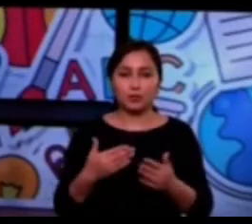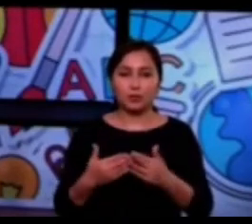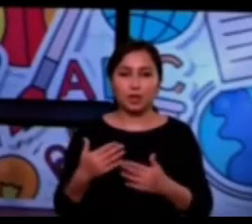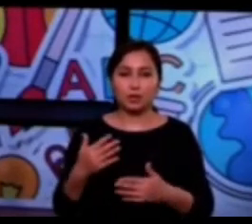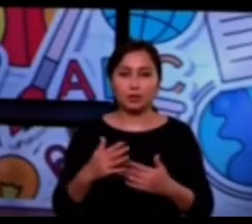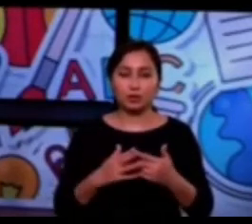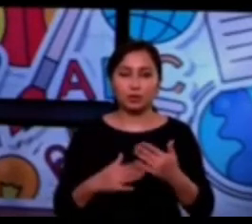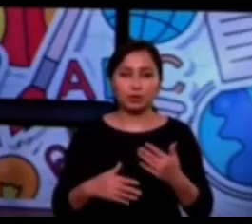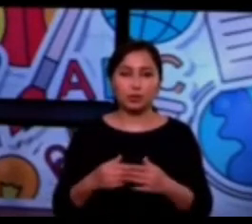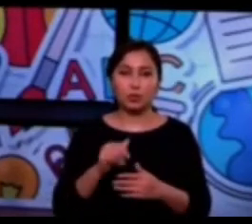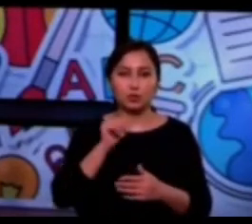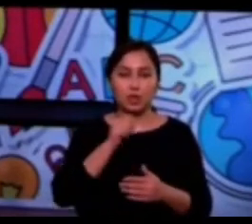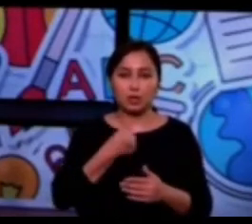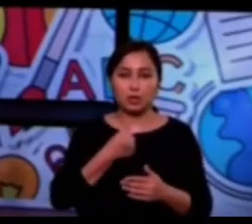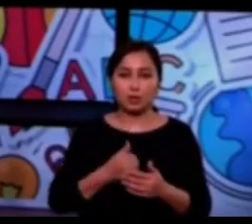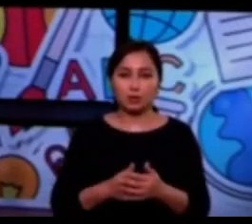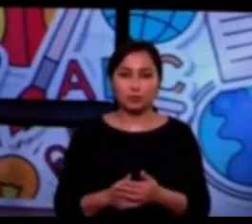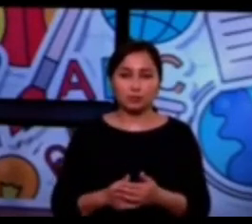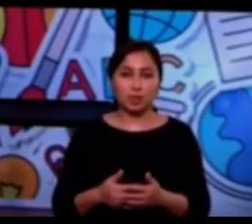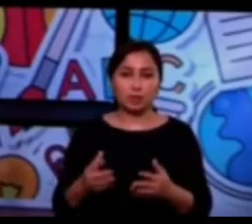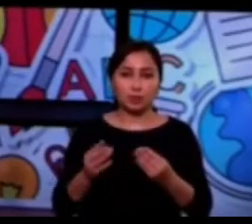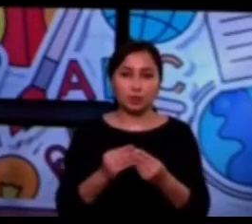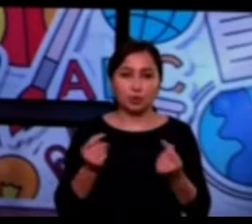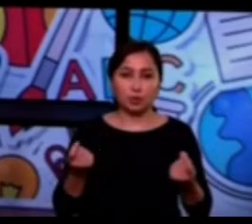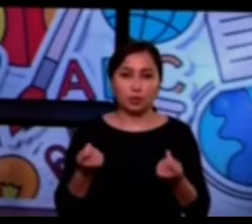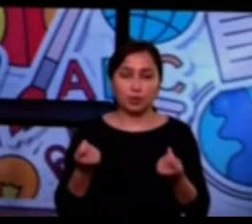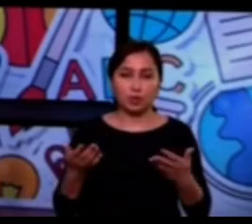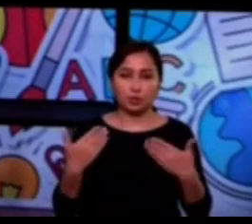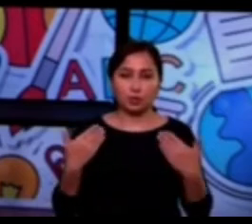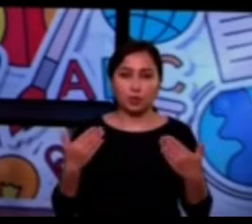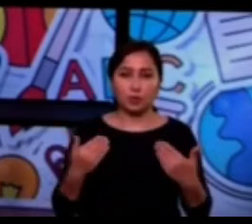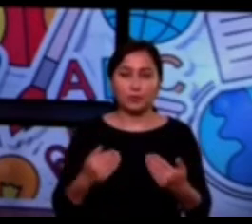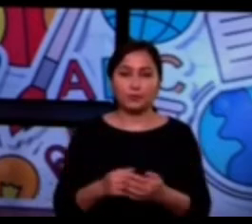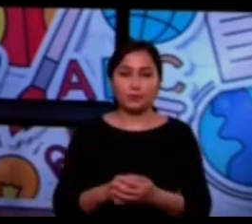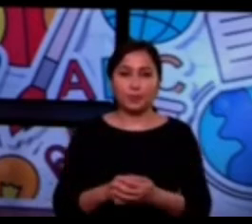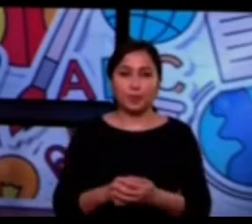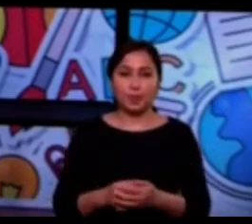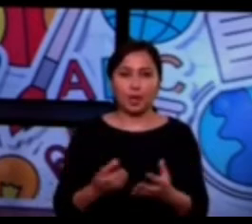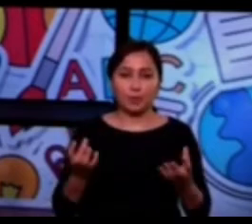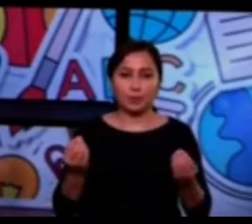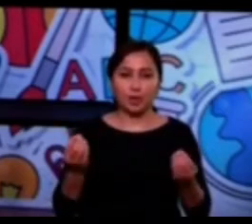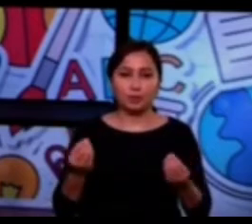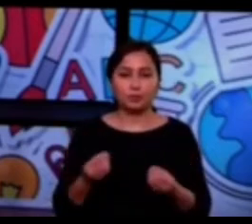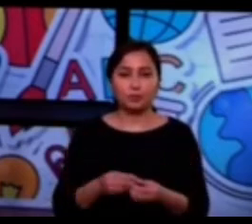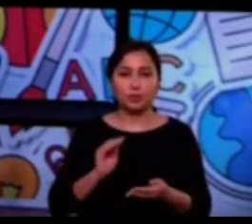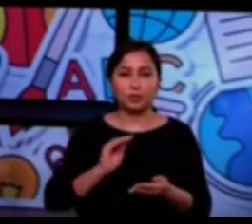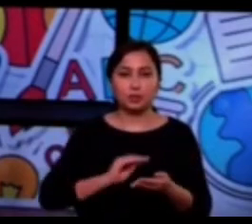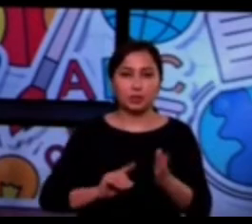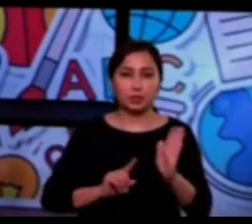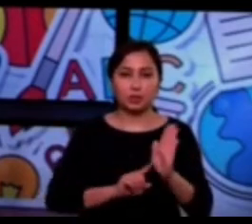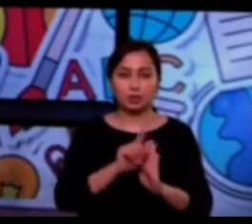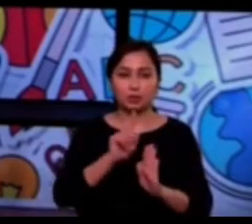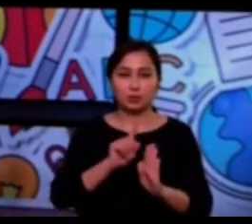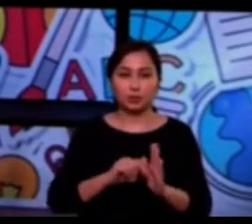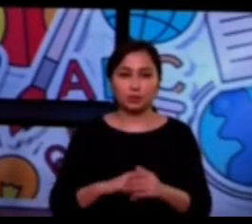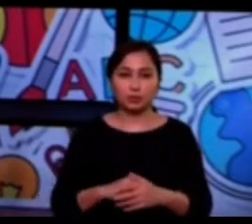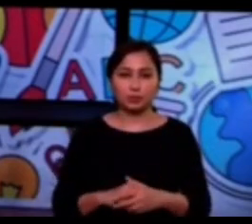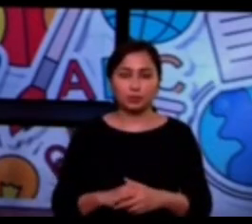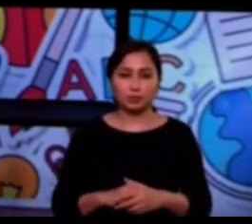наши пальчики устали. Мы немножко отдохнем и опять писать